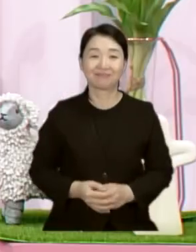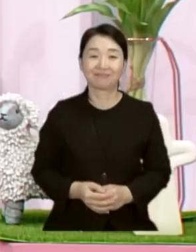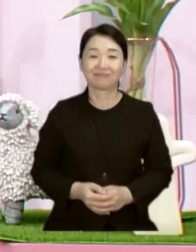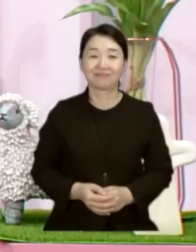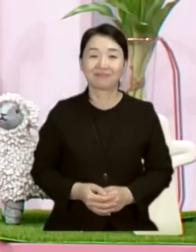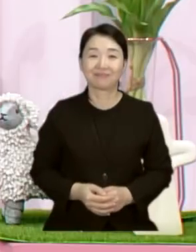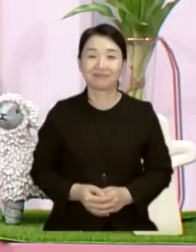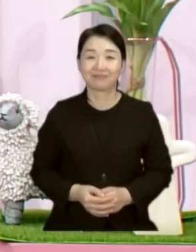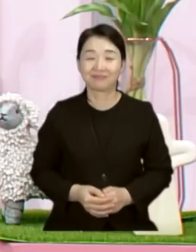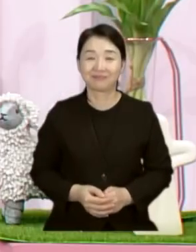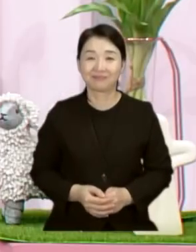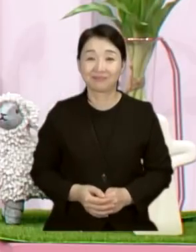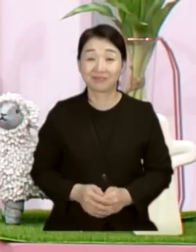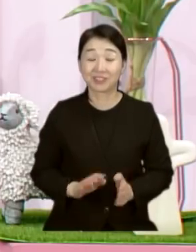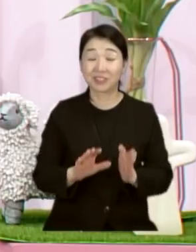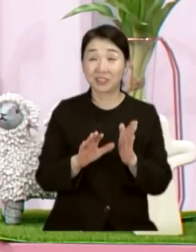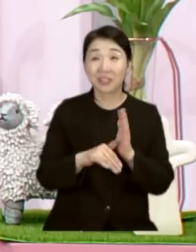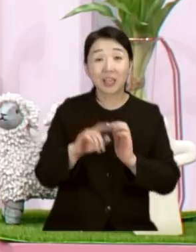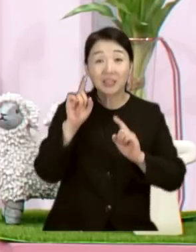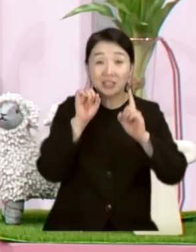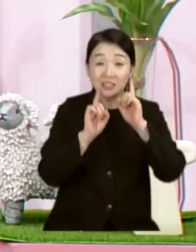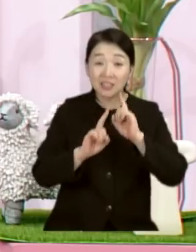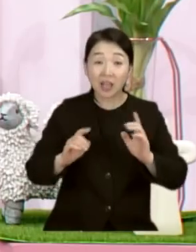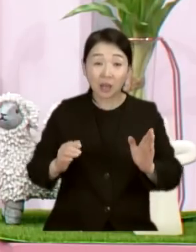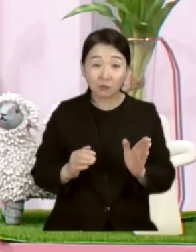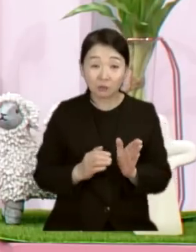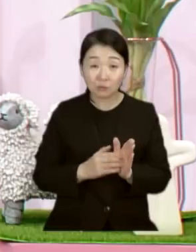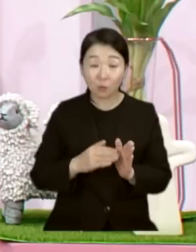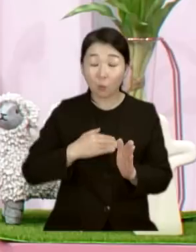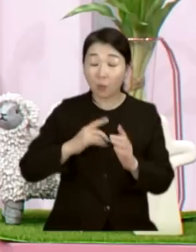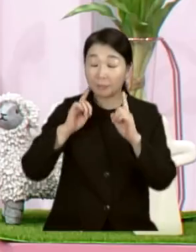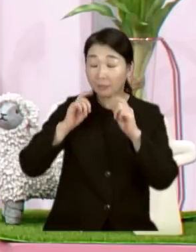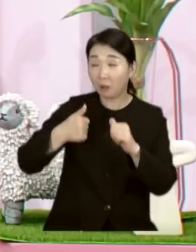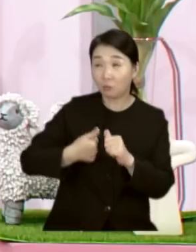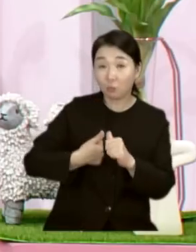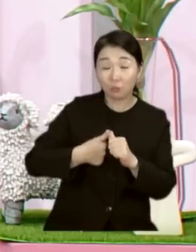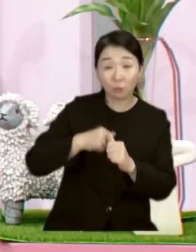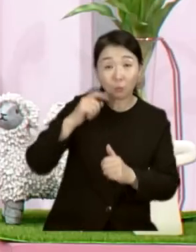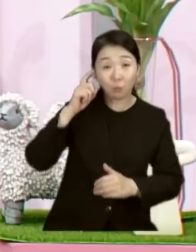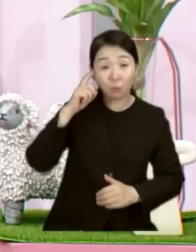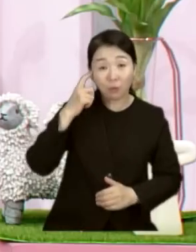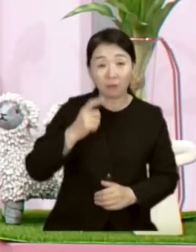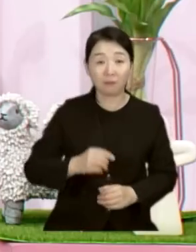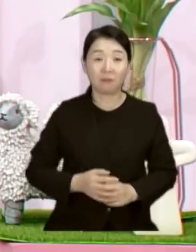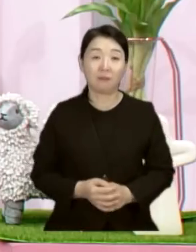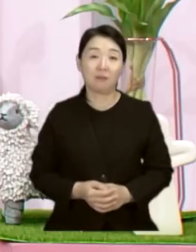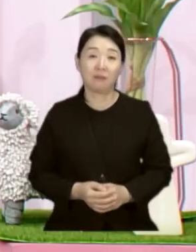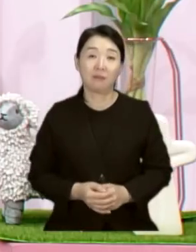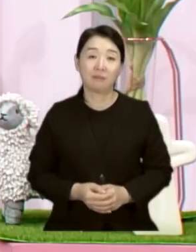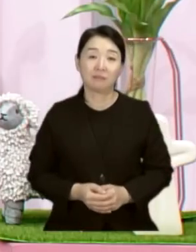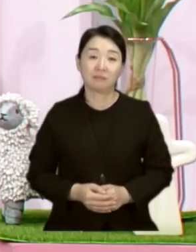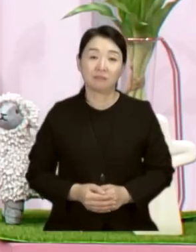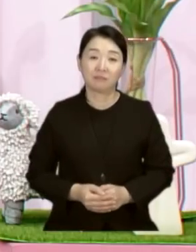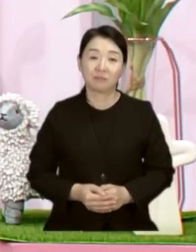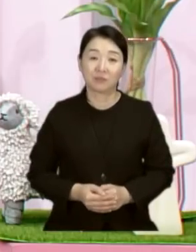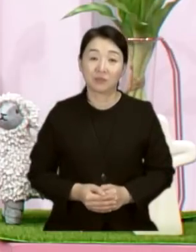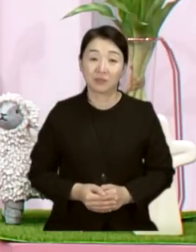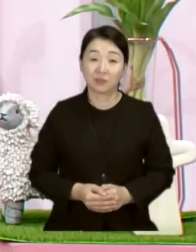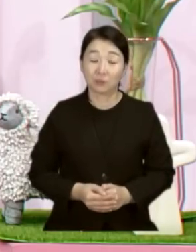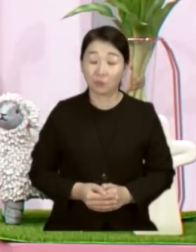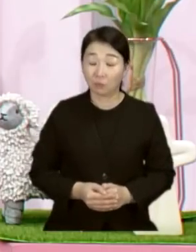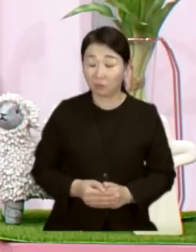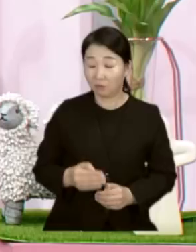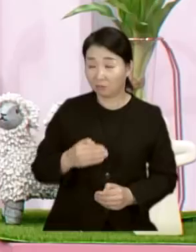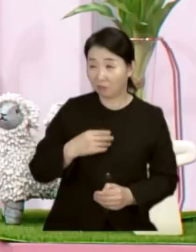프리롱. 그때는 그게 상처였는데 네, 왜 나를 그렇게 놀리지? 막 그렇게 좀 막